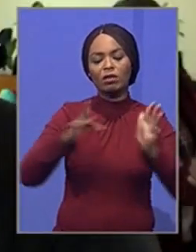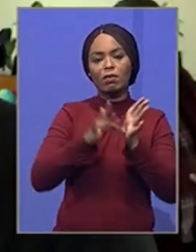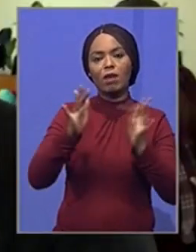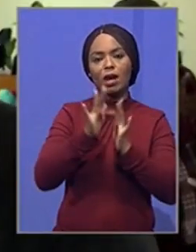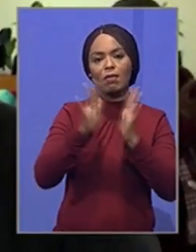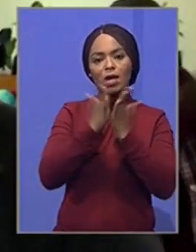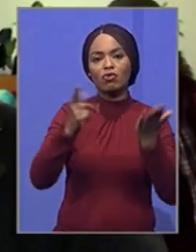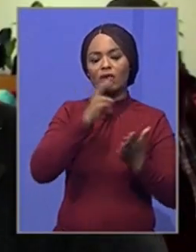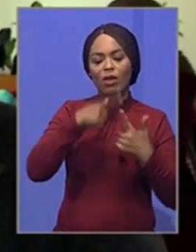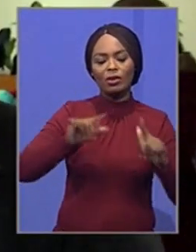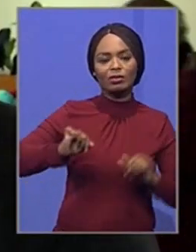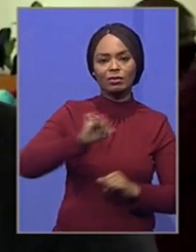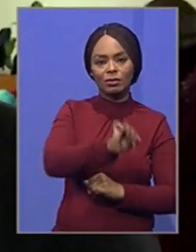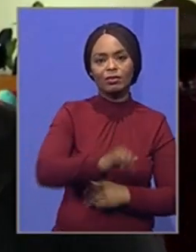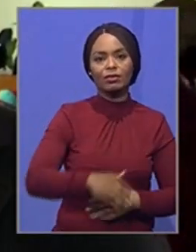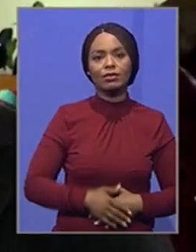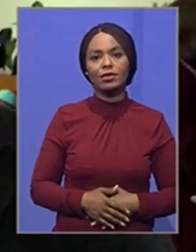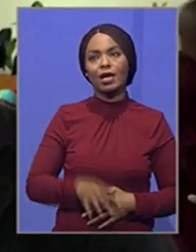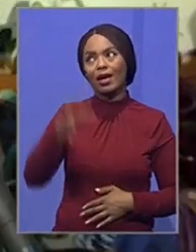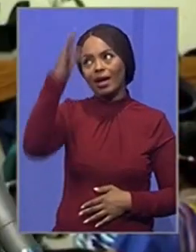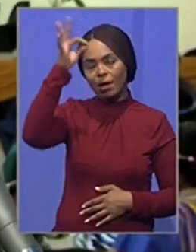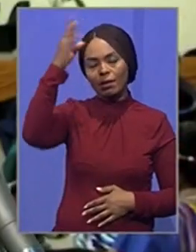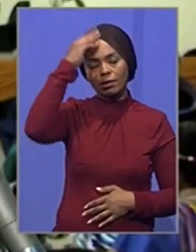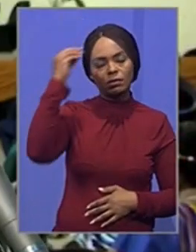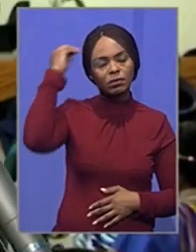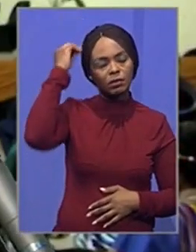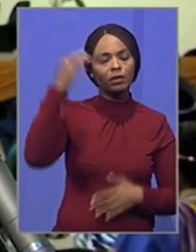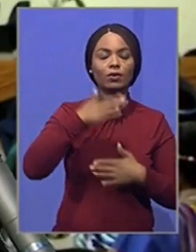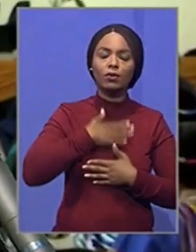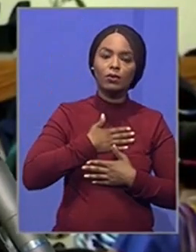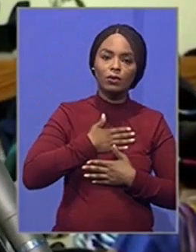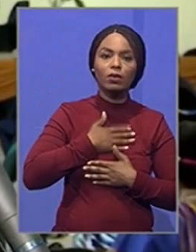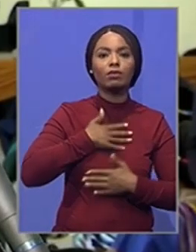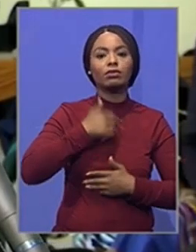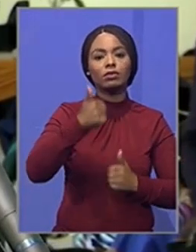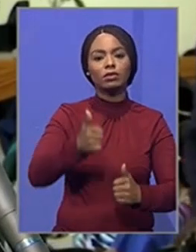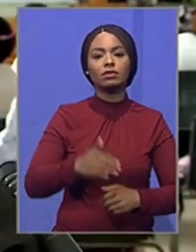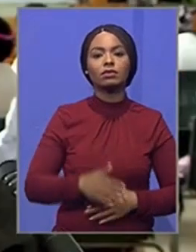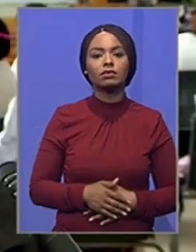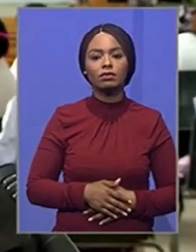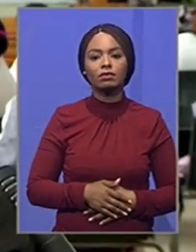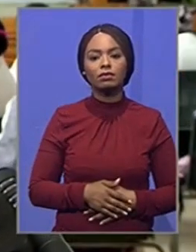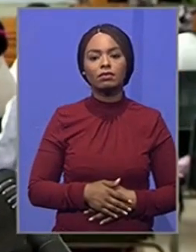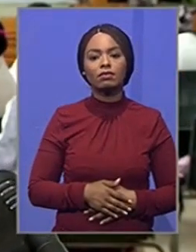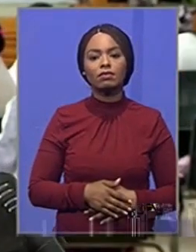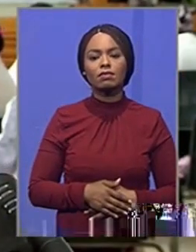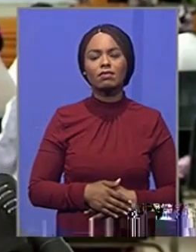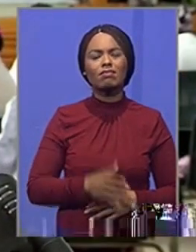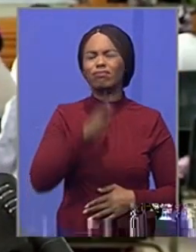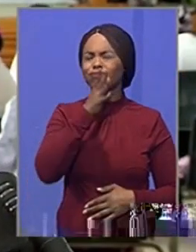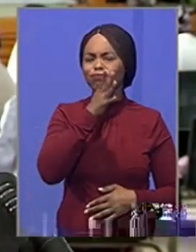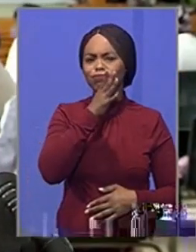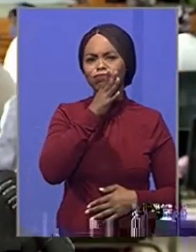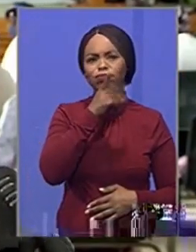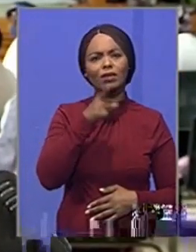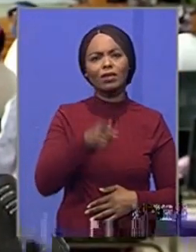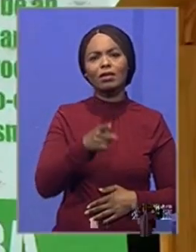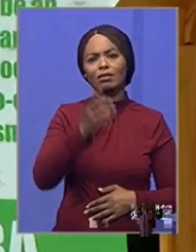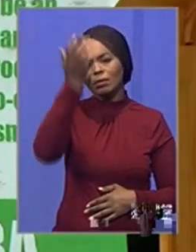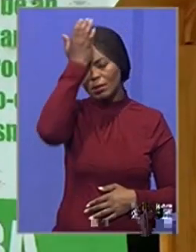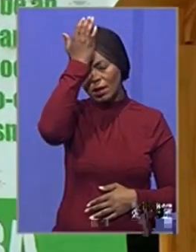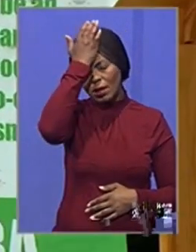wa recognize and ra thakala kudu-kudu. Ke re tshwanyana bjale ba ra gore na ba ka tseba Khilobedu. Badumedi ke ba bantšiana mare bambere